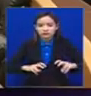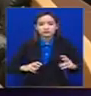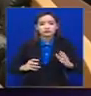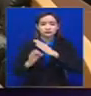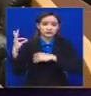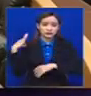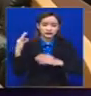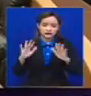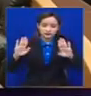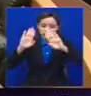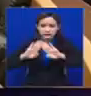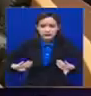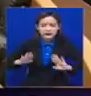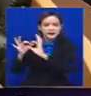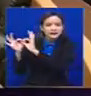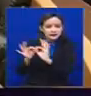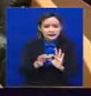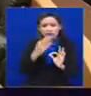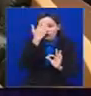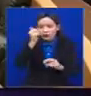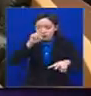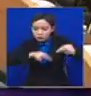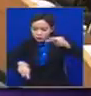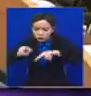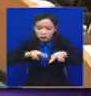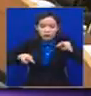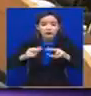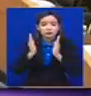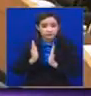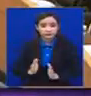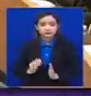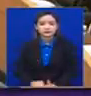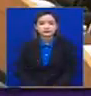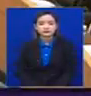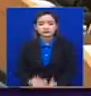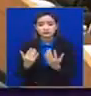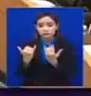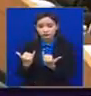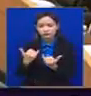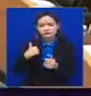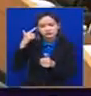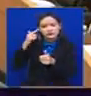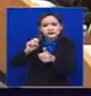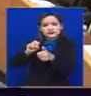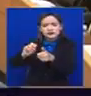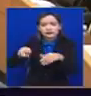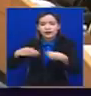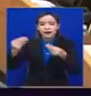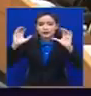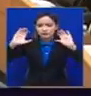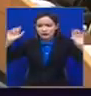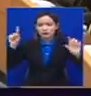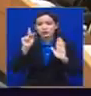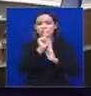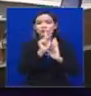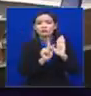นให้สอดคล้องกันเพื่อคุ้มครองผู้บริโภคให้มากขึ้นด้านสมาชิกสนช.เสนอแนะให้รัฐบาลเตรียมออกกฎหมายรองรับ